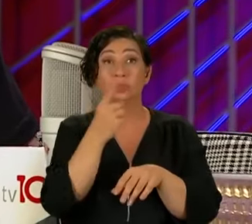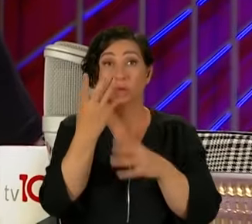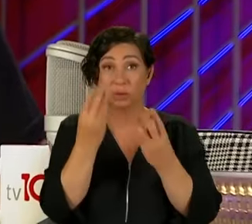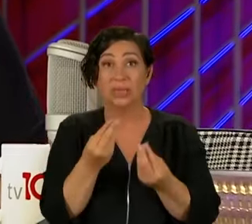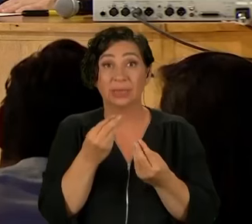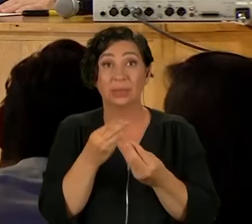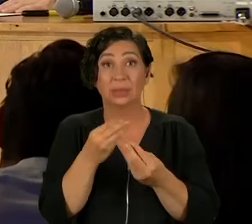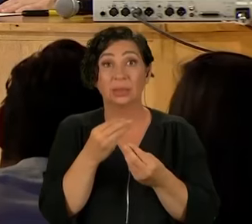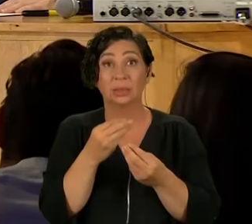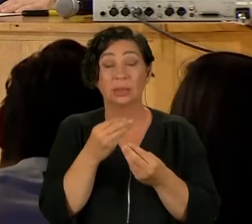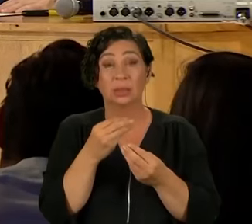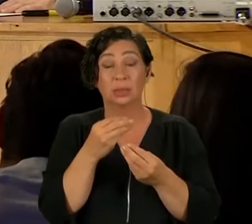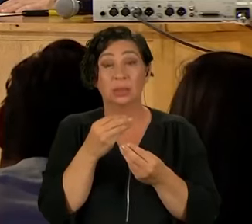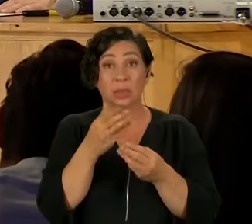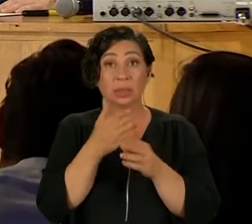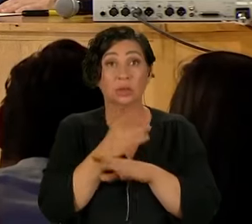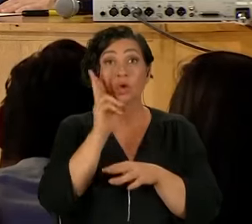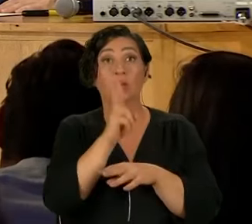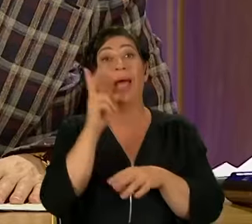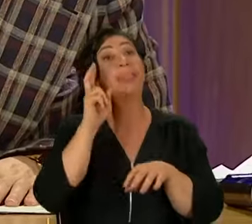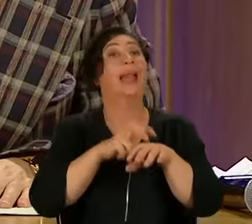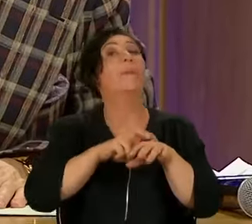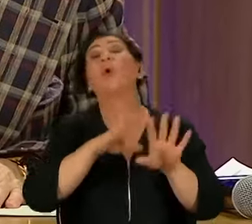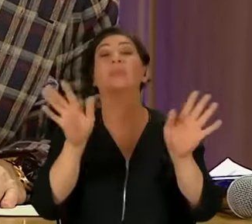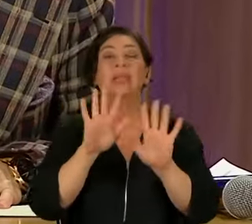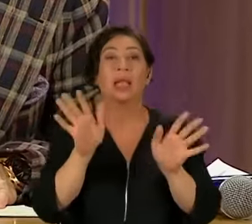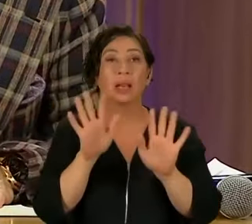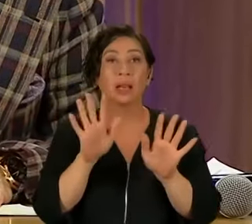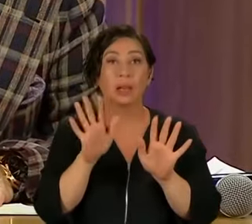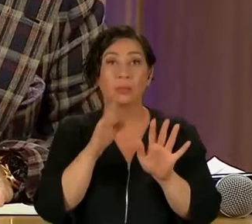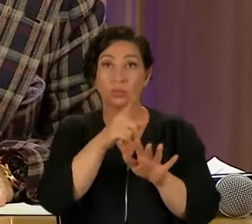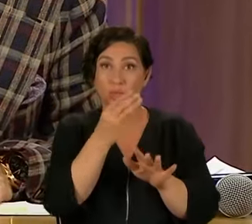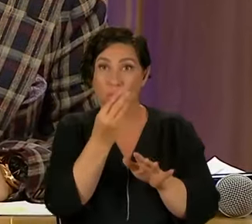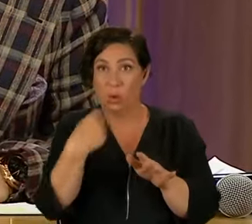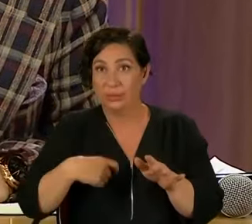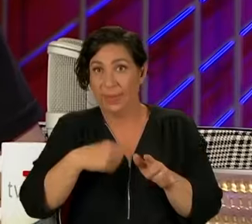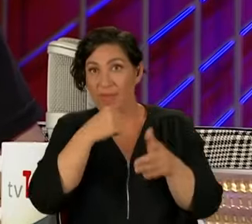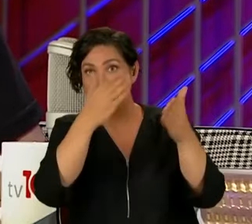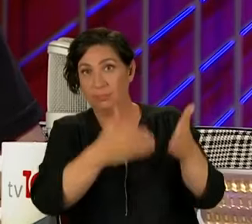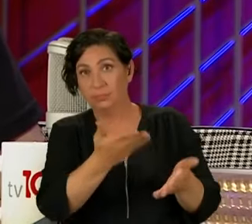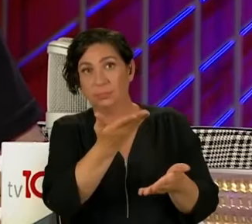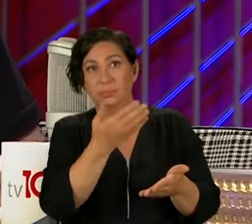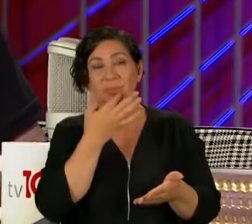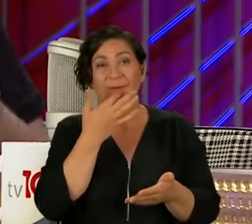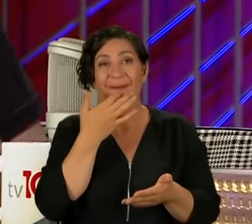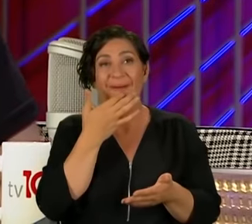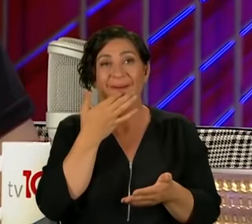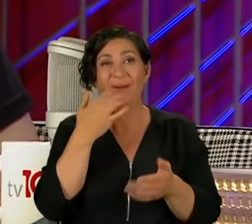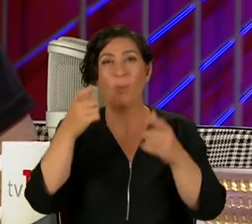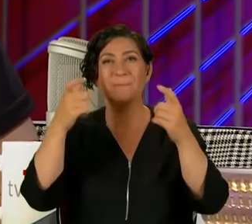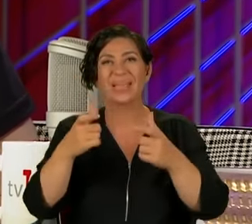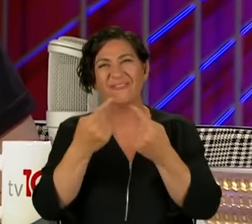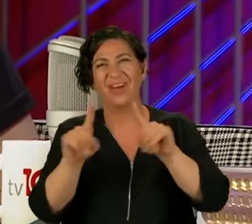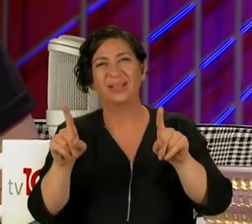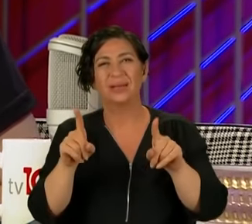bundan şey yapılacak. Hani gördüm de hatırlamıyor falan filan gibi bir adam değil. Bu çok özel bir adam. Kesinlikle. Ya, o mekanda öyle olmuyor abi. O